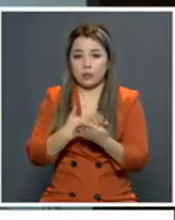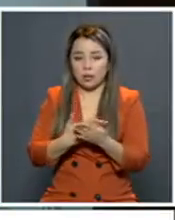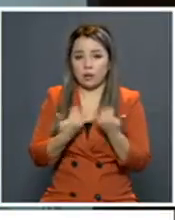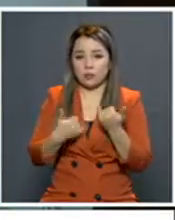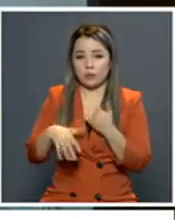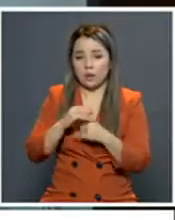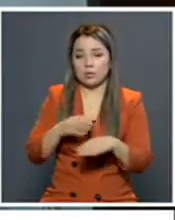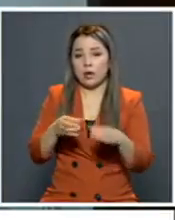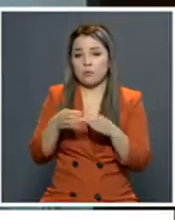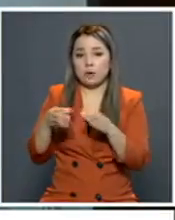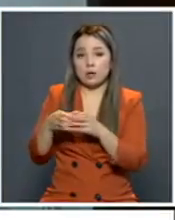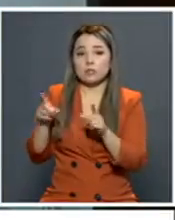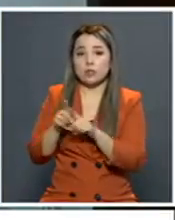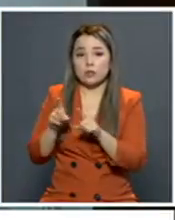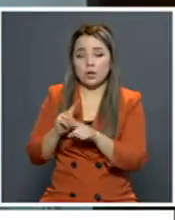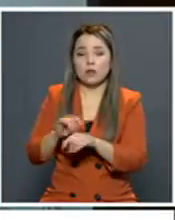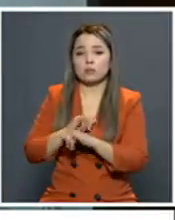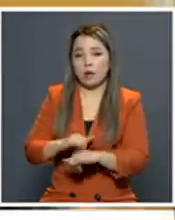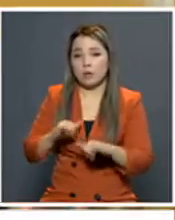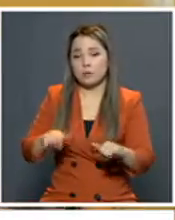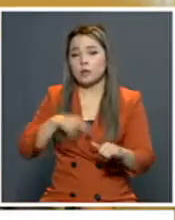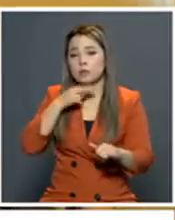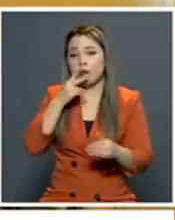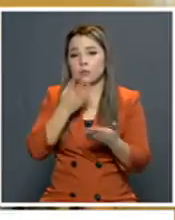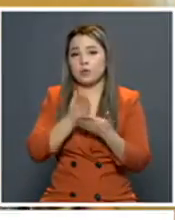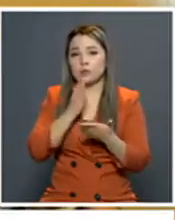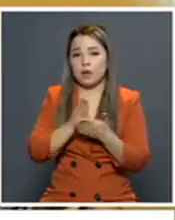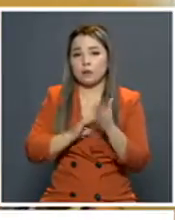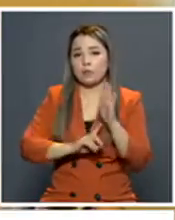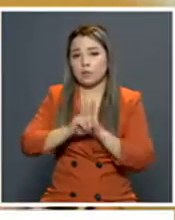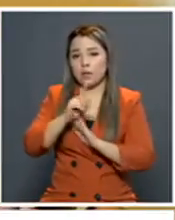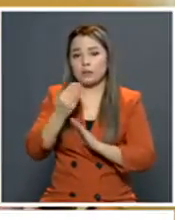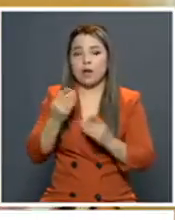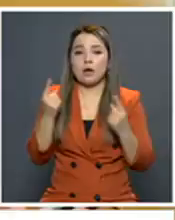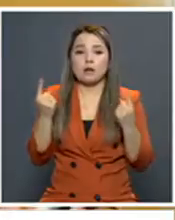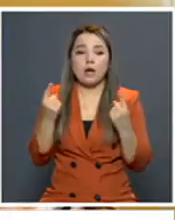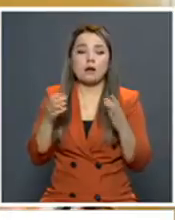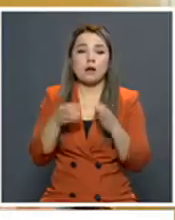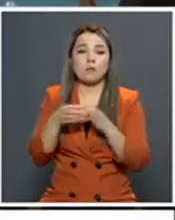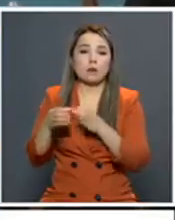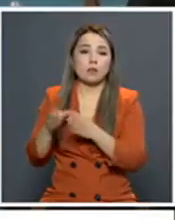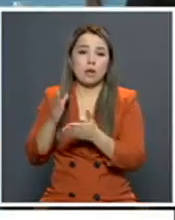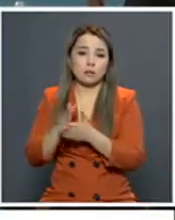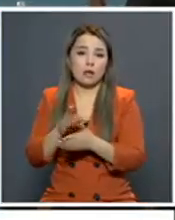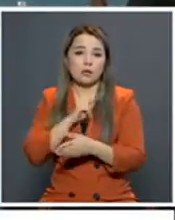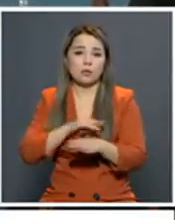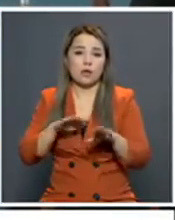юниорлық компаниялардың дамуы басты назарда. Себебі бұл бастама ірі компанияларға кішігірім